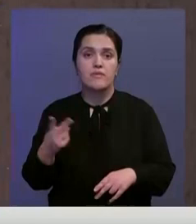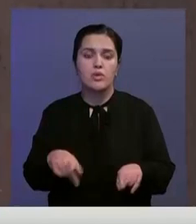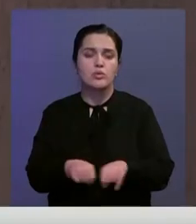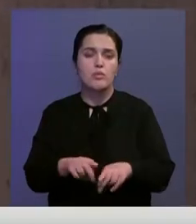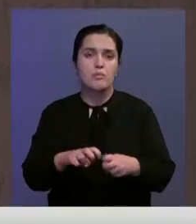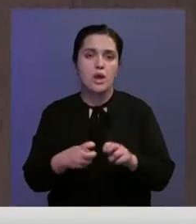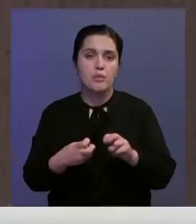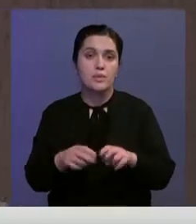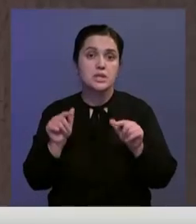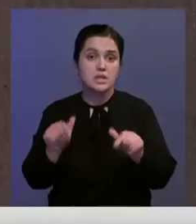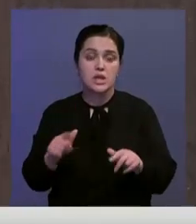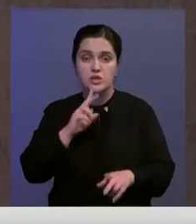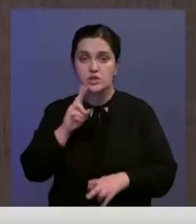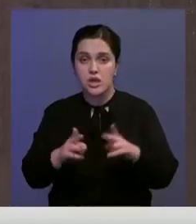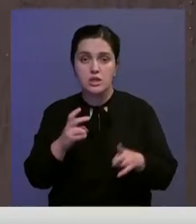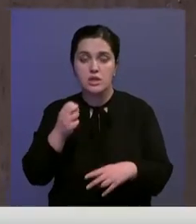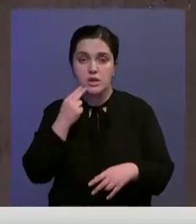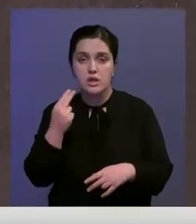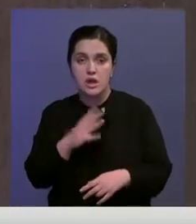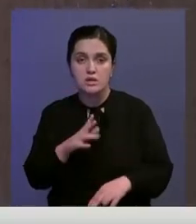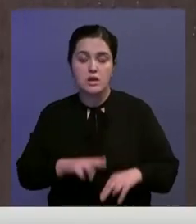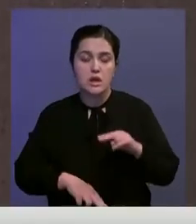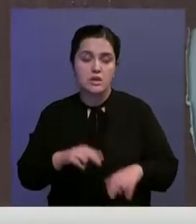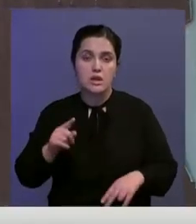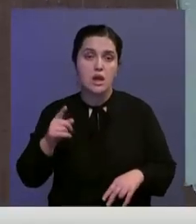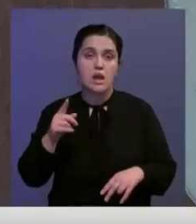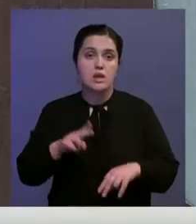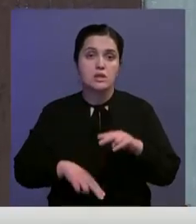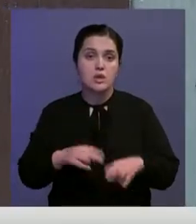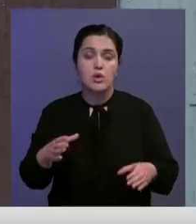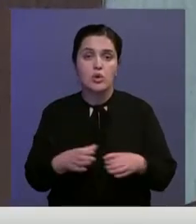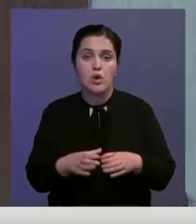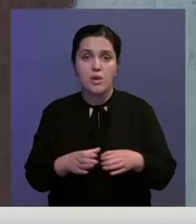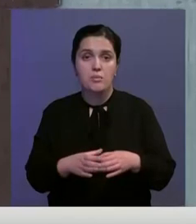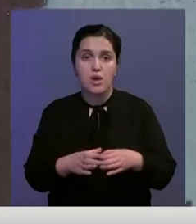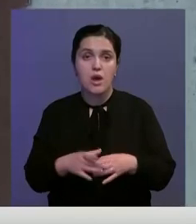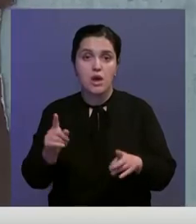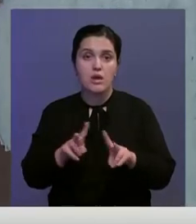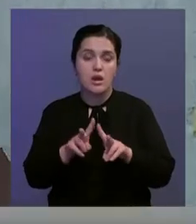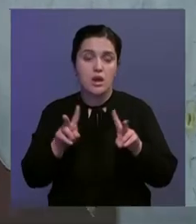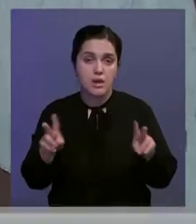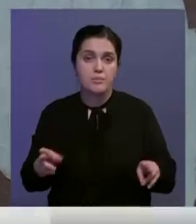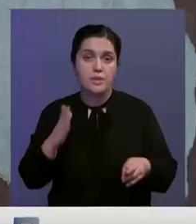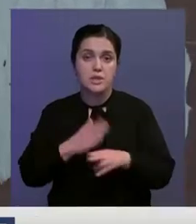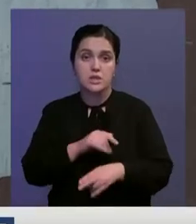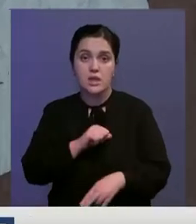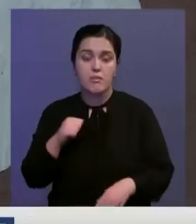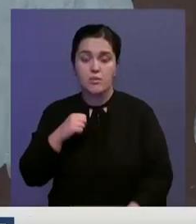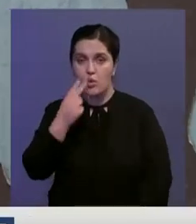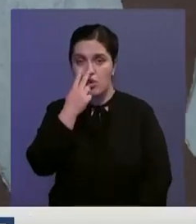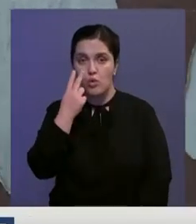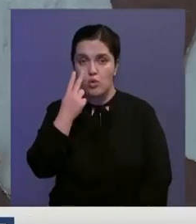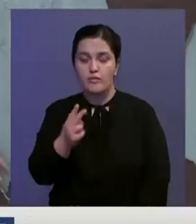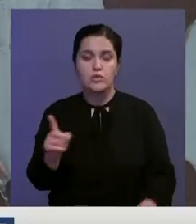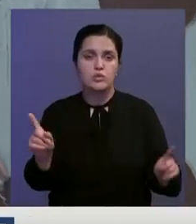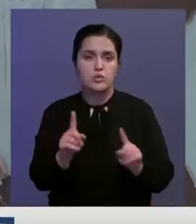проблемные. Только здесь жители жалуются на некачественное строительство. Застройщик этих домов, кстати, один и тот же. К слову, вы сами можете увидеть,